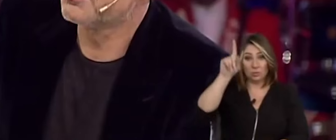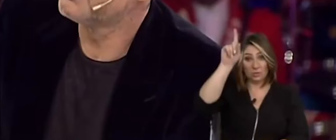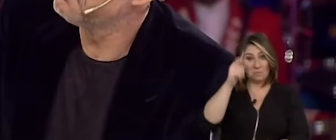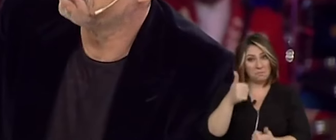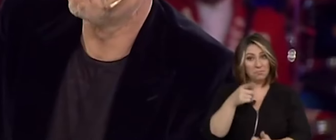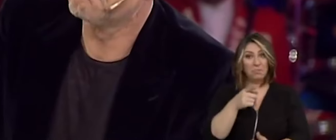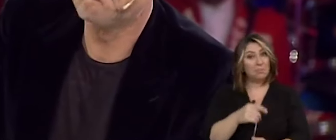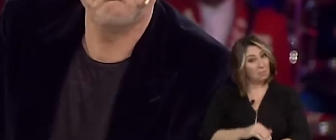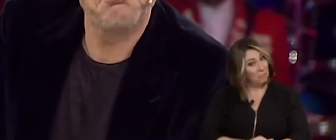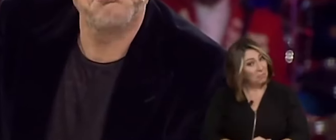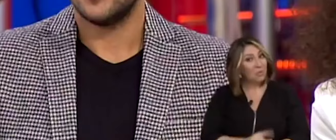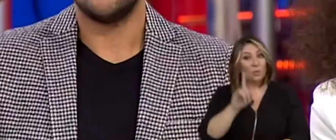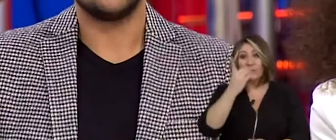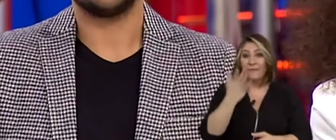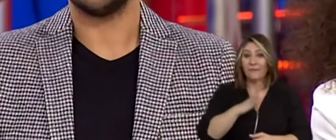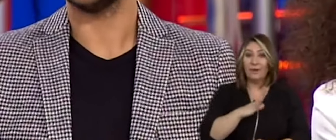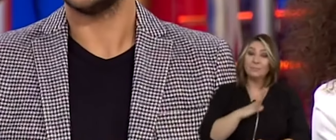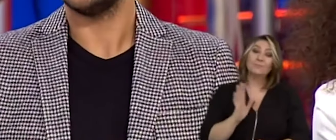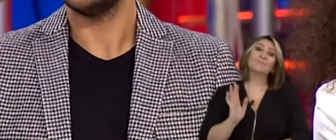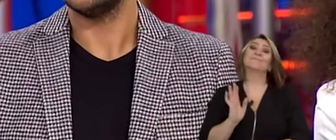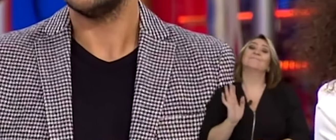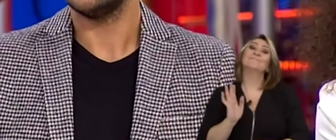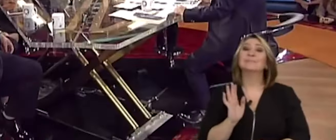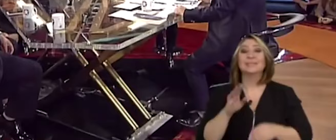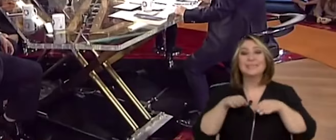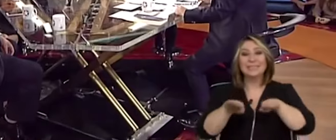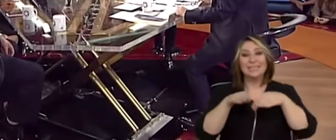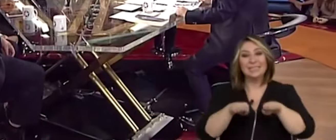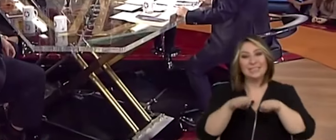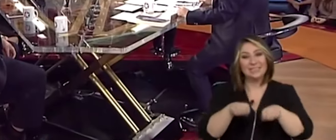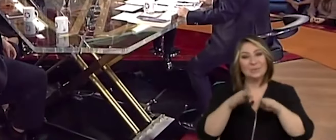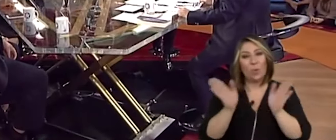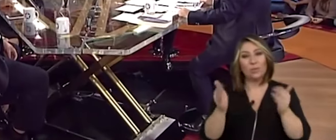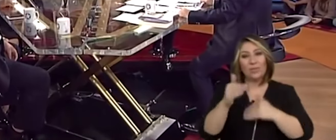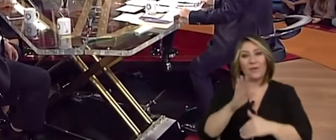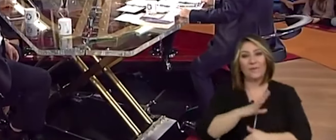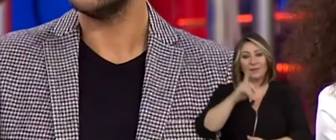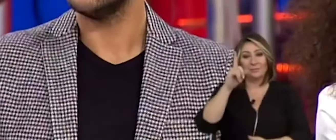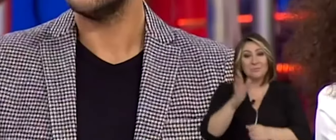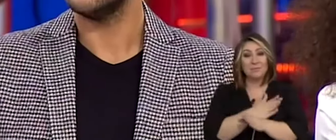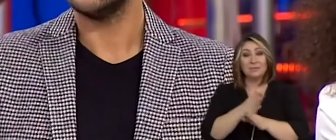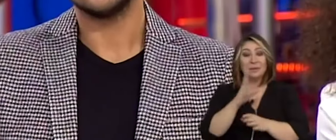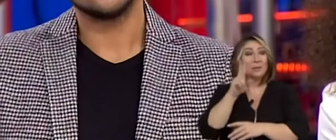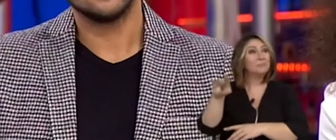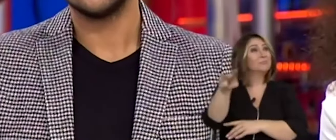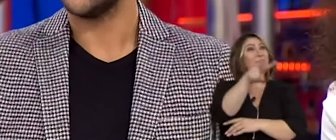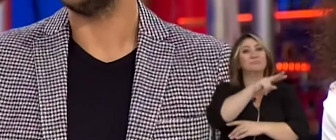çıkıyormuşsun. Evet. Üst katta ne var efendim? Dikiş odası. Dikiş odası var. Müthiş bir manzara.